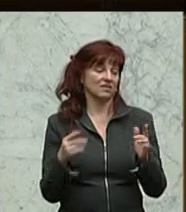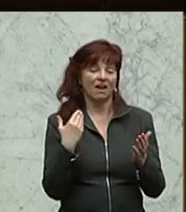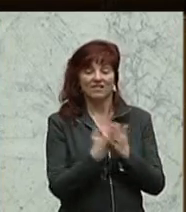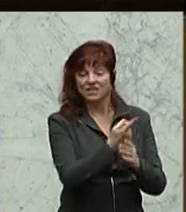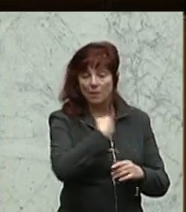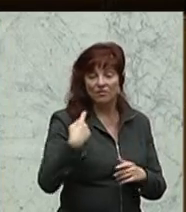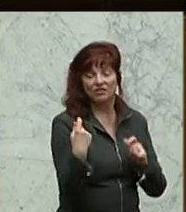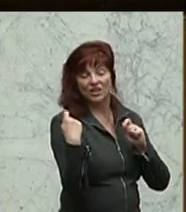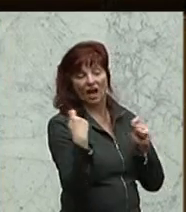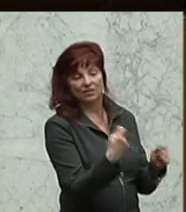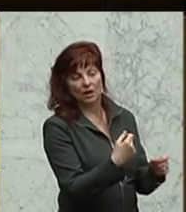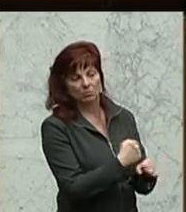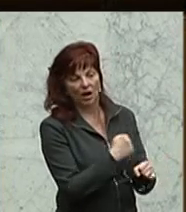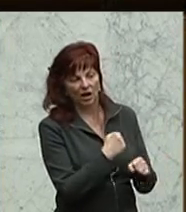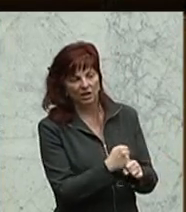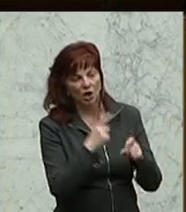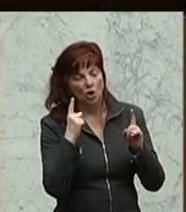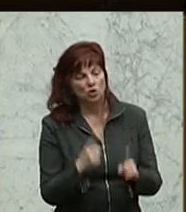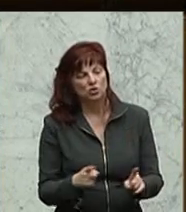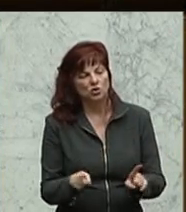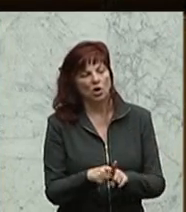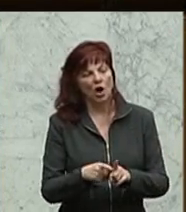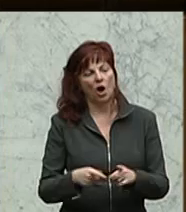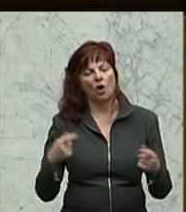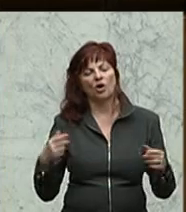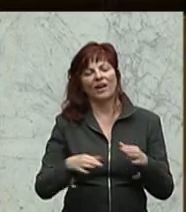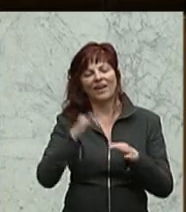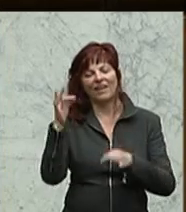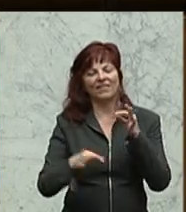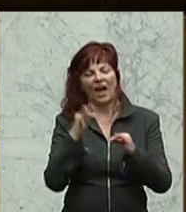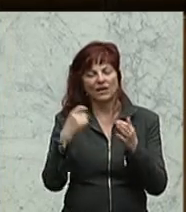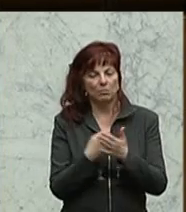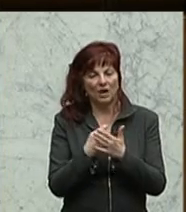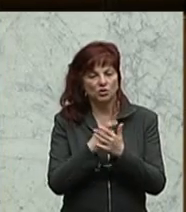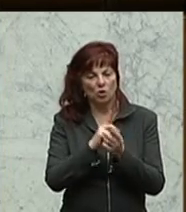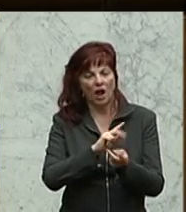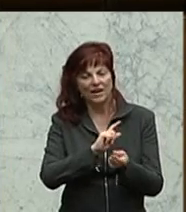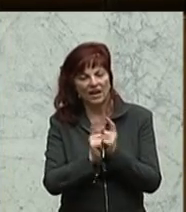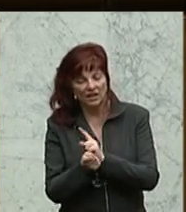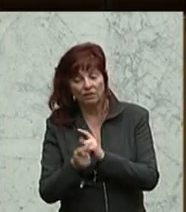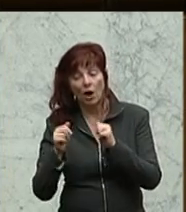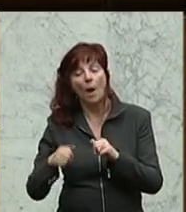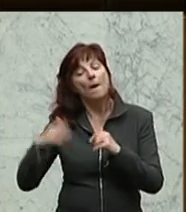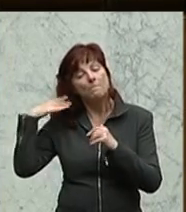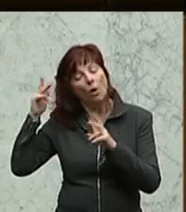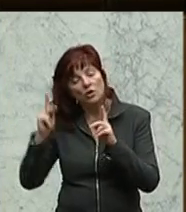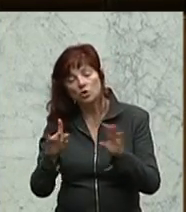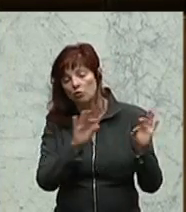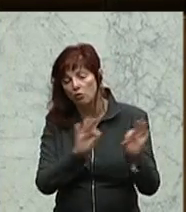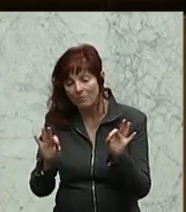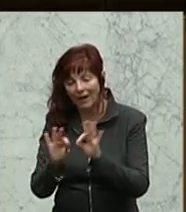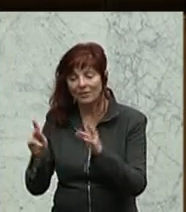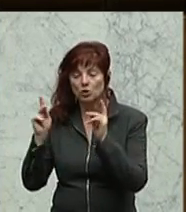auch für das Wintergetreide, weil es entsprechende Alternativen gibt. Wir wollen, dass die Bauern rechtzeitig aber vorbereitet werden durch entsprechende Informations-